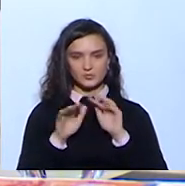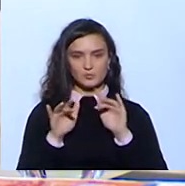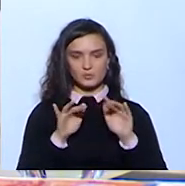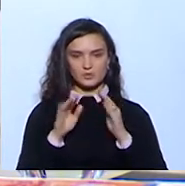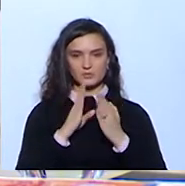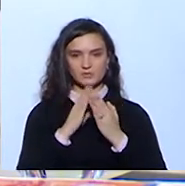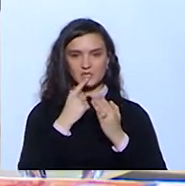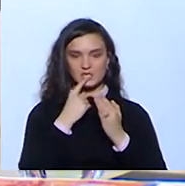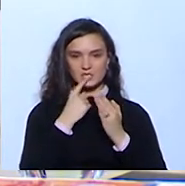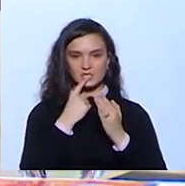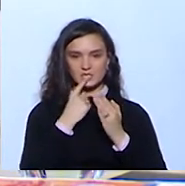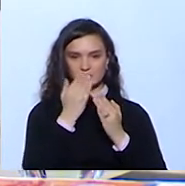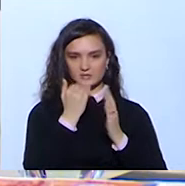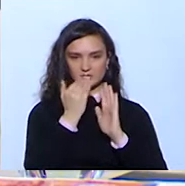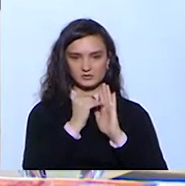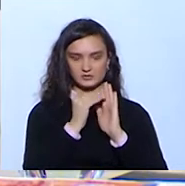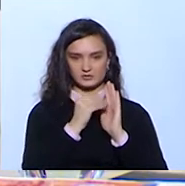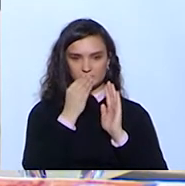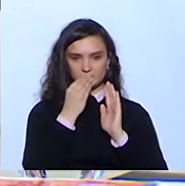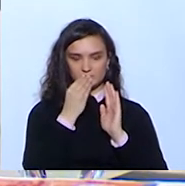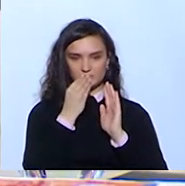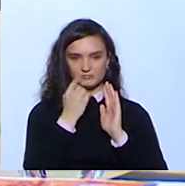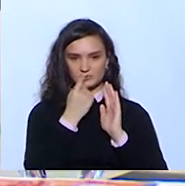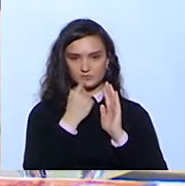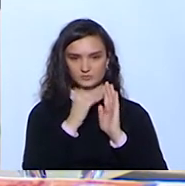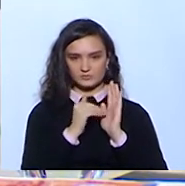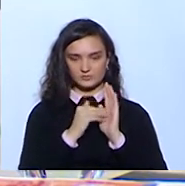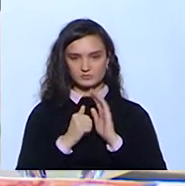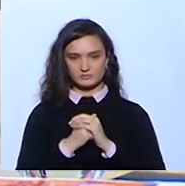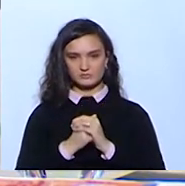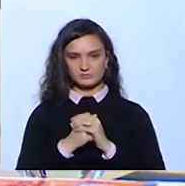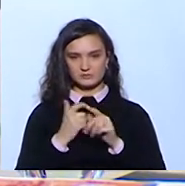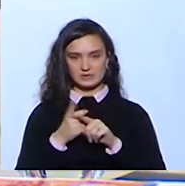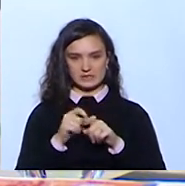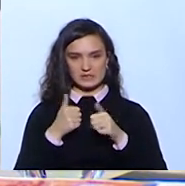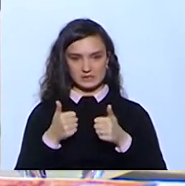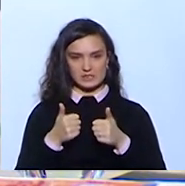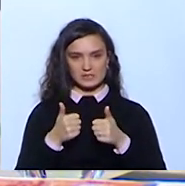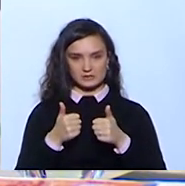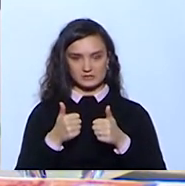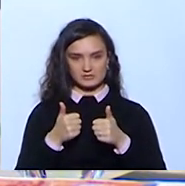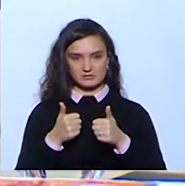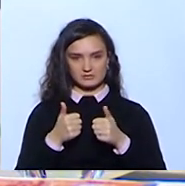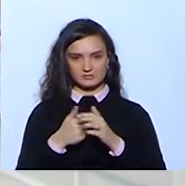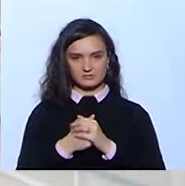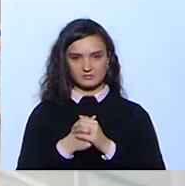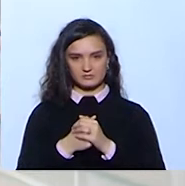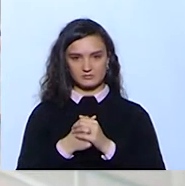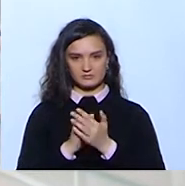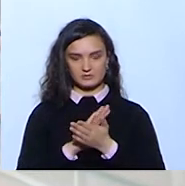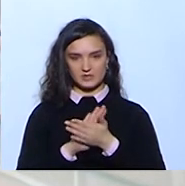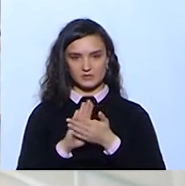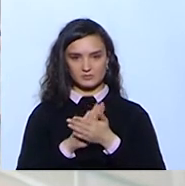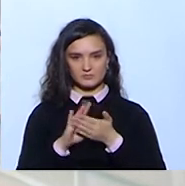მოძრაობით ენამ ჩამოიწმინდოს საკვები პირის ღრუდან. ანუ ძალიან კარგ სამსახურს უწევთ. ერთი მხრივ